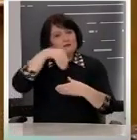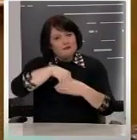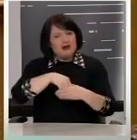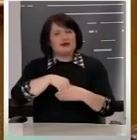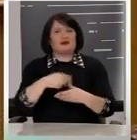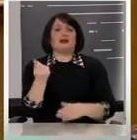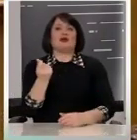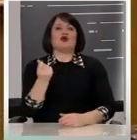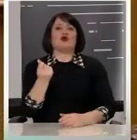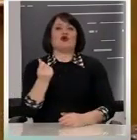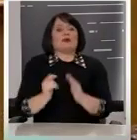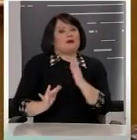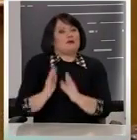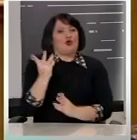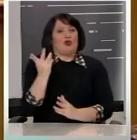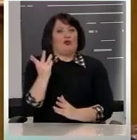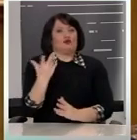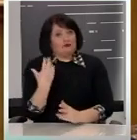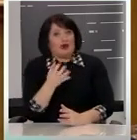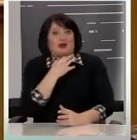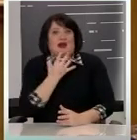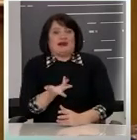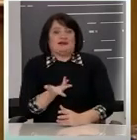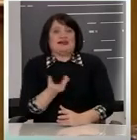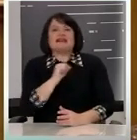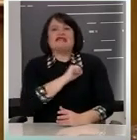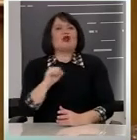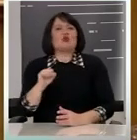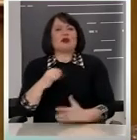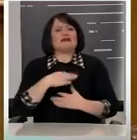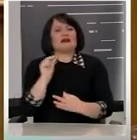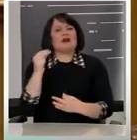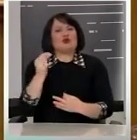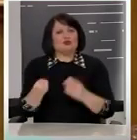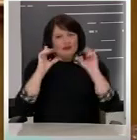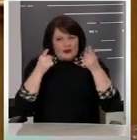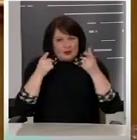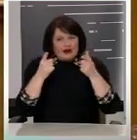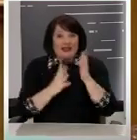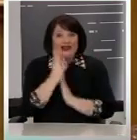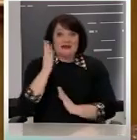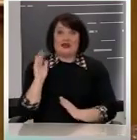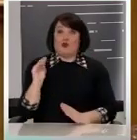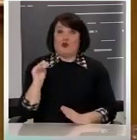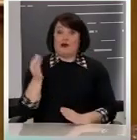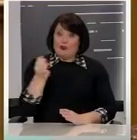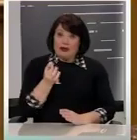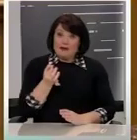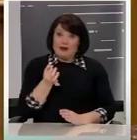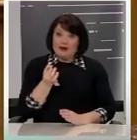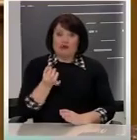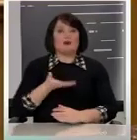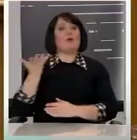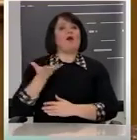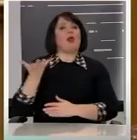της οικονομικής ευημερίας. Ο κύριος Σταϊκούρας μας είπε 14 Ιουλίου ότι το αφήγημα